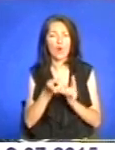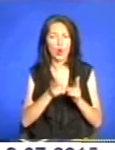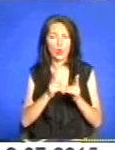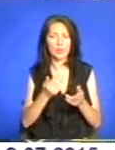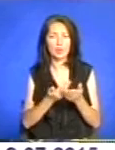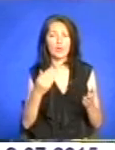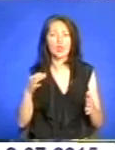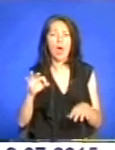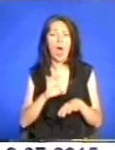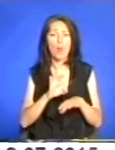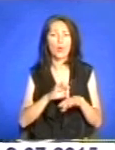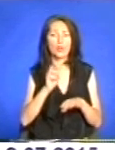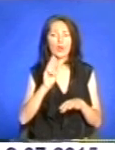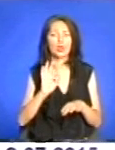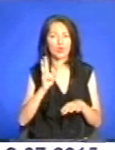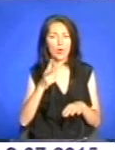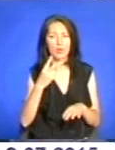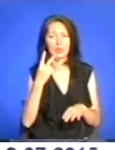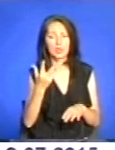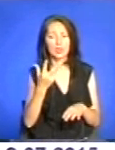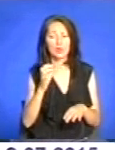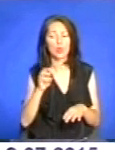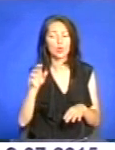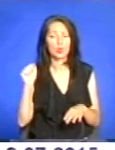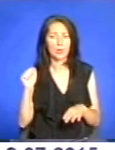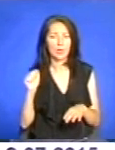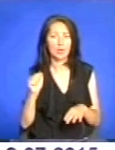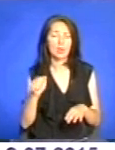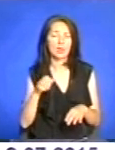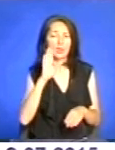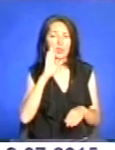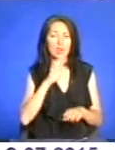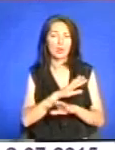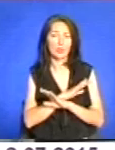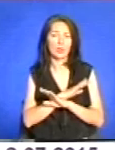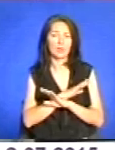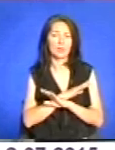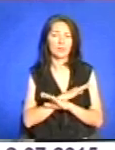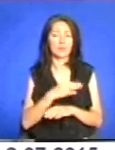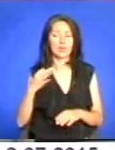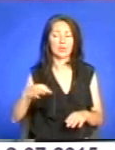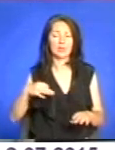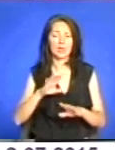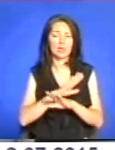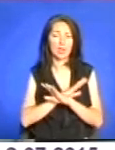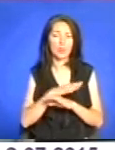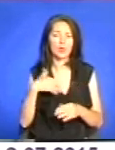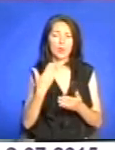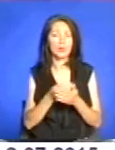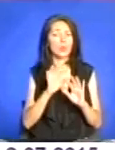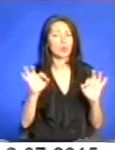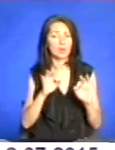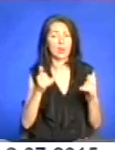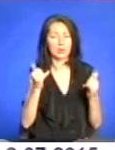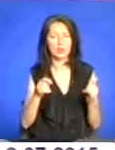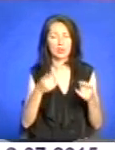больового шоку 2-3 ступеня, жінка померла. Син загиблої у всьому зізнався. На даний час